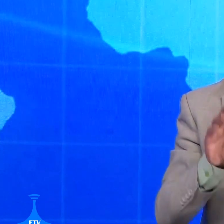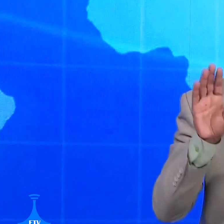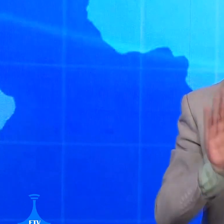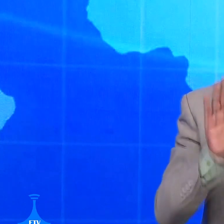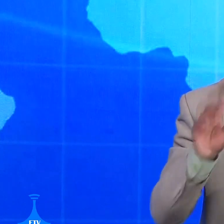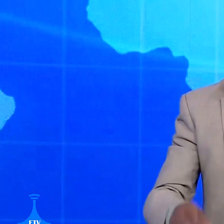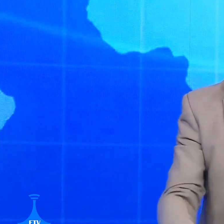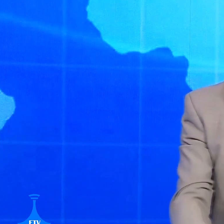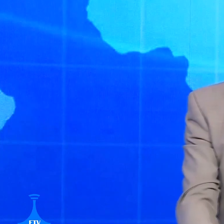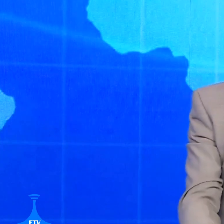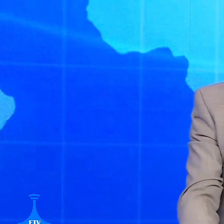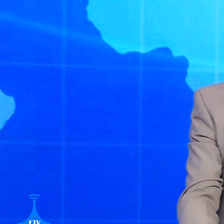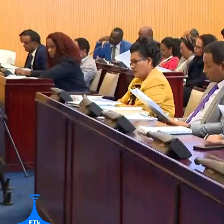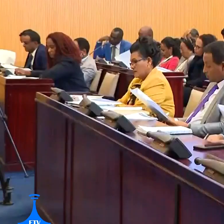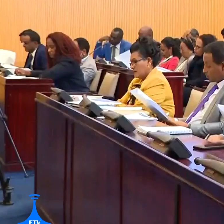ኦዲት ገምግሟል።